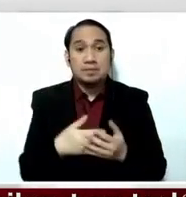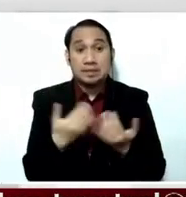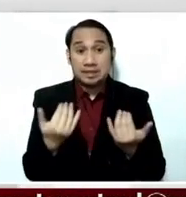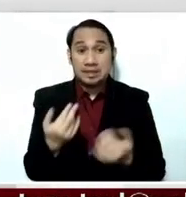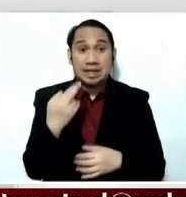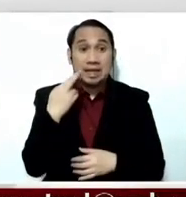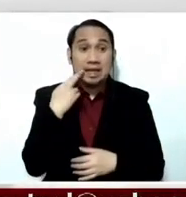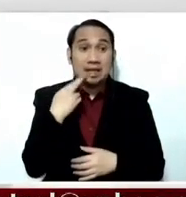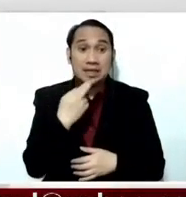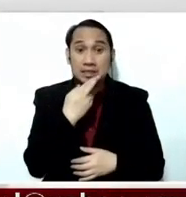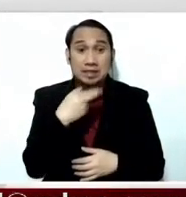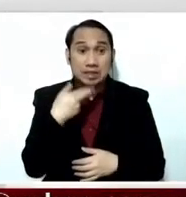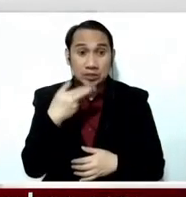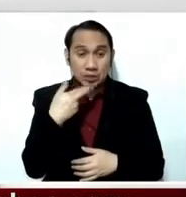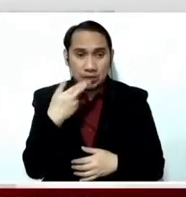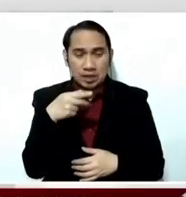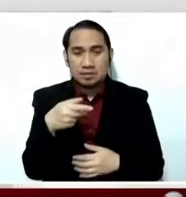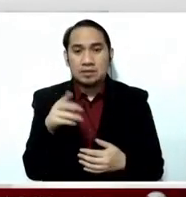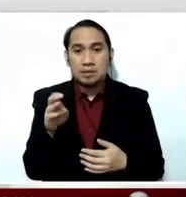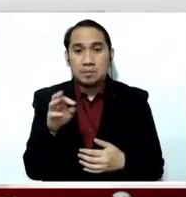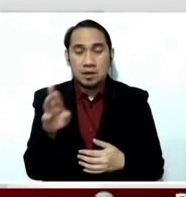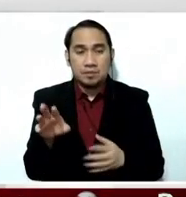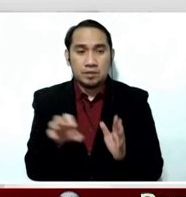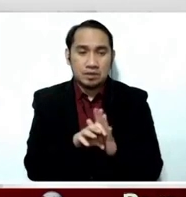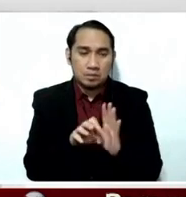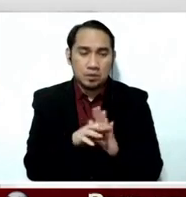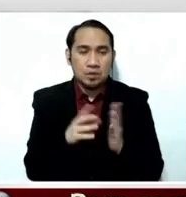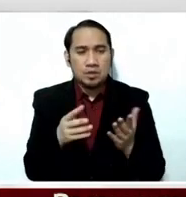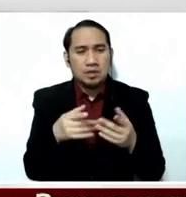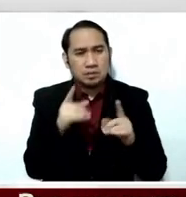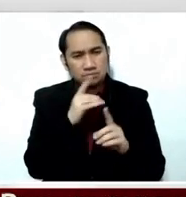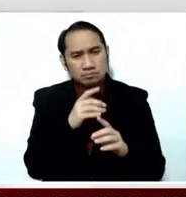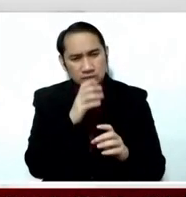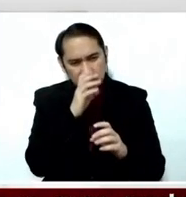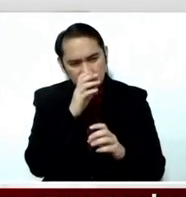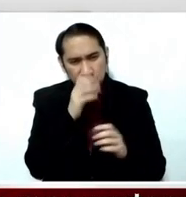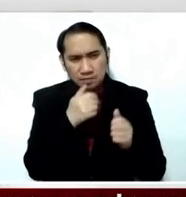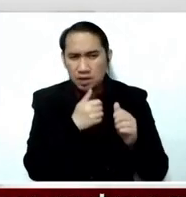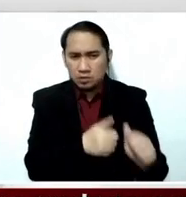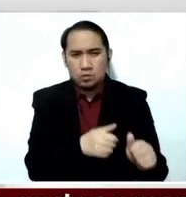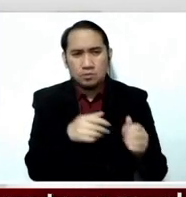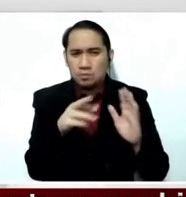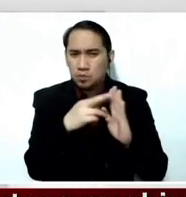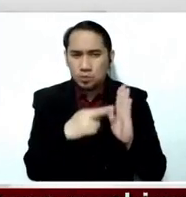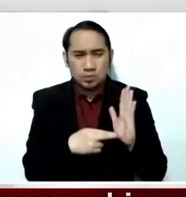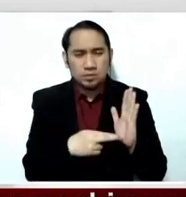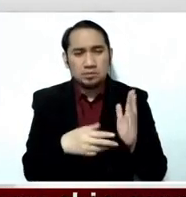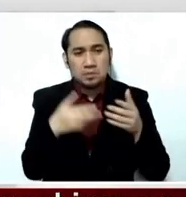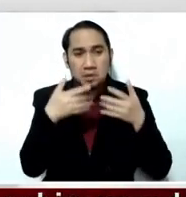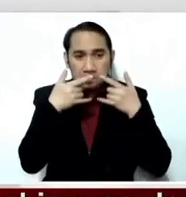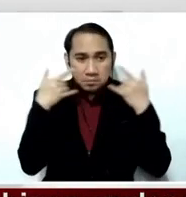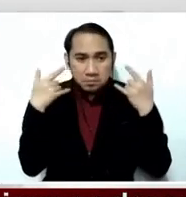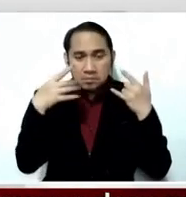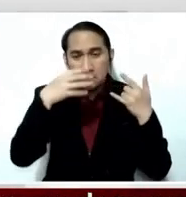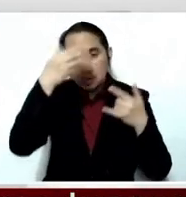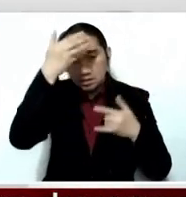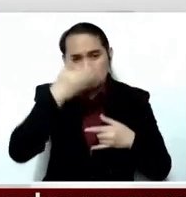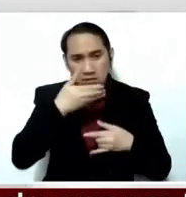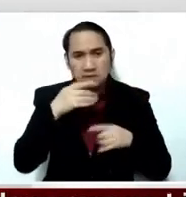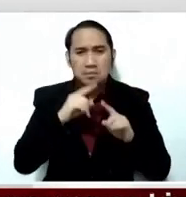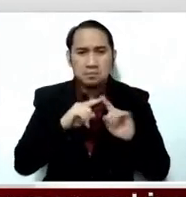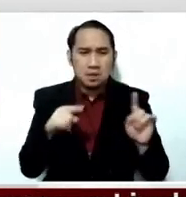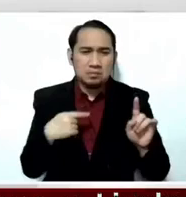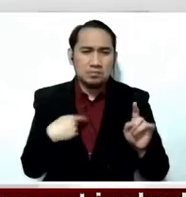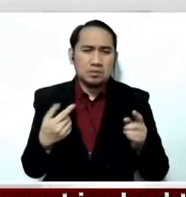ito, mahigpit din sa health protocols tulad ng pagsusuot ng face mask at face shield. Pero iba pa rin kung may bakuna na ang mga